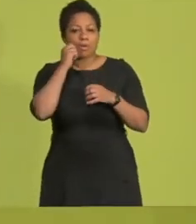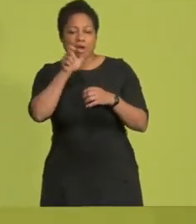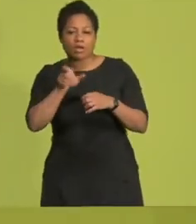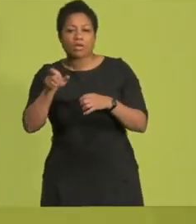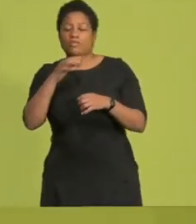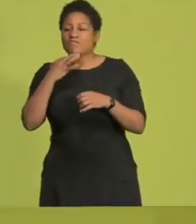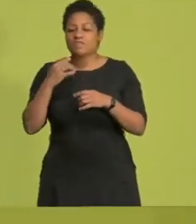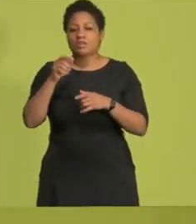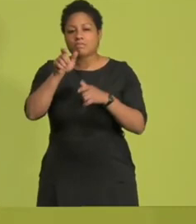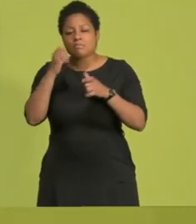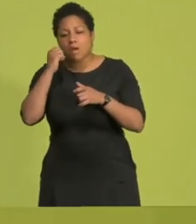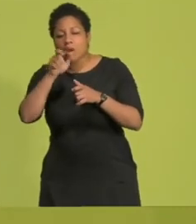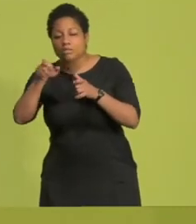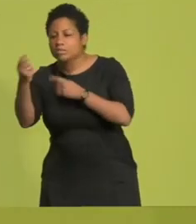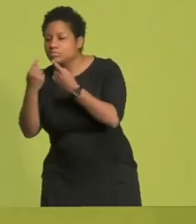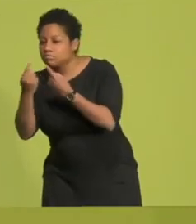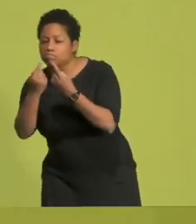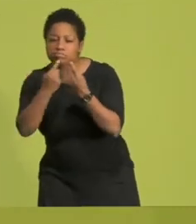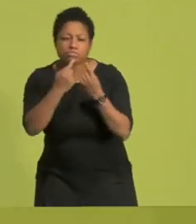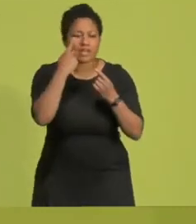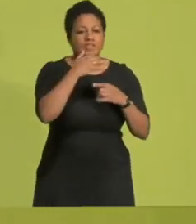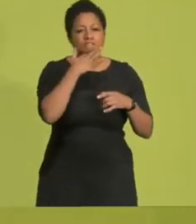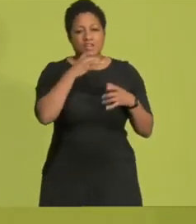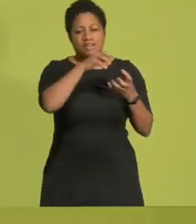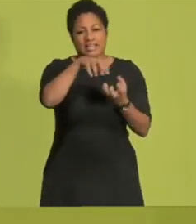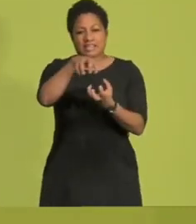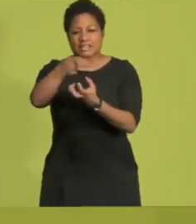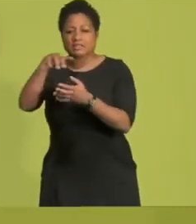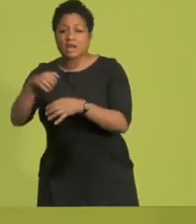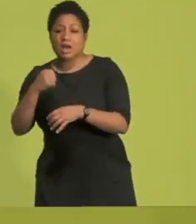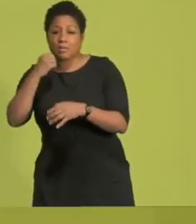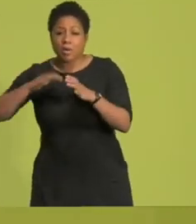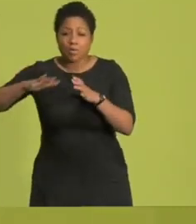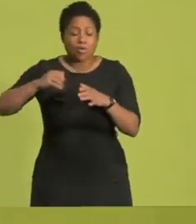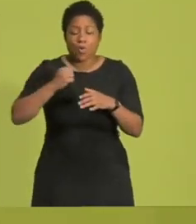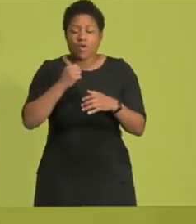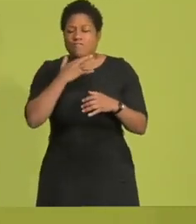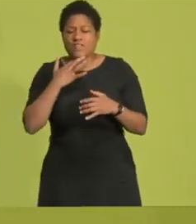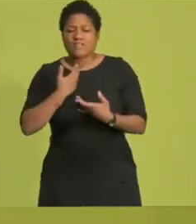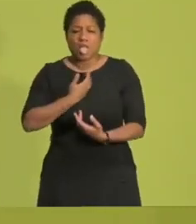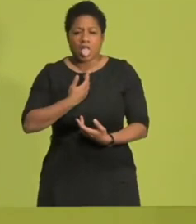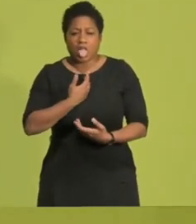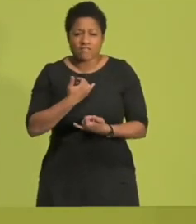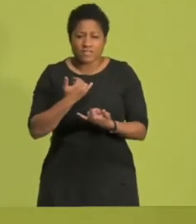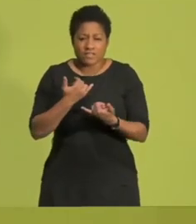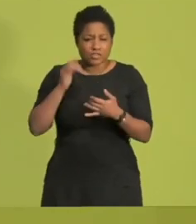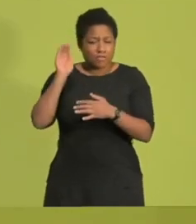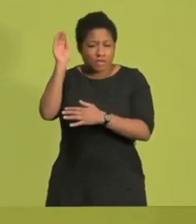einer tiefen Krise steckt, dass auf den Höfen, die überhaupt noch da sind, Verzweiflung herrscht, weil sie einfach nicht wissen, wie es weitergehen